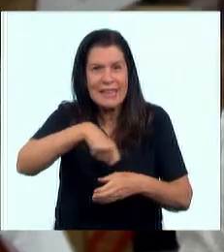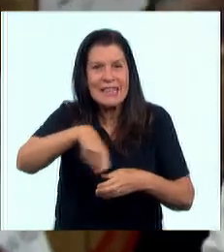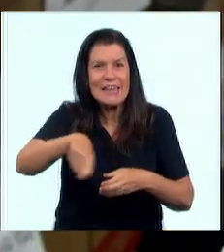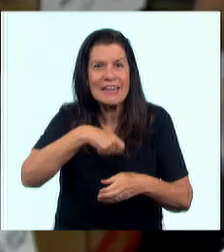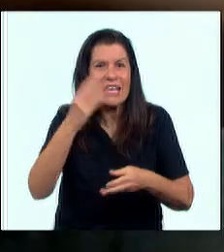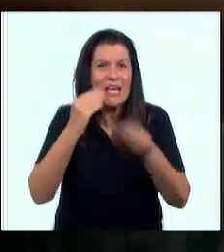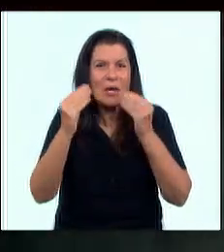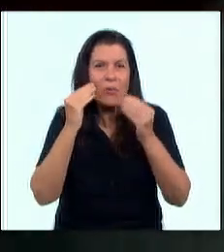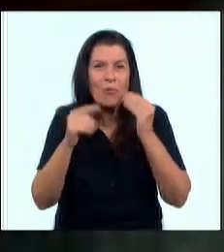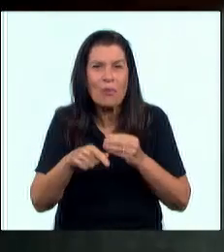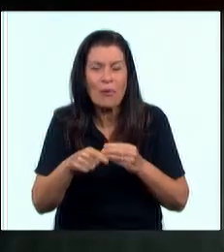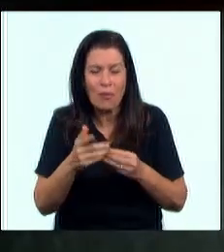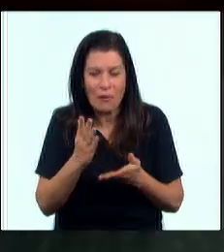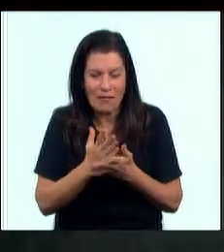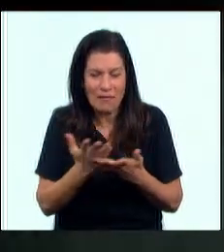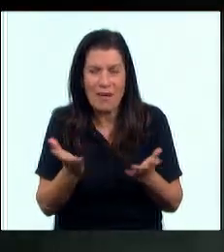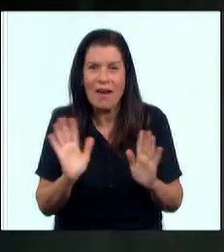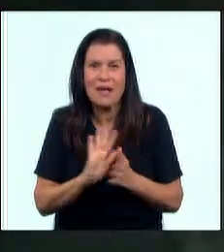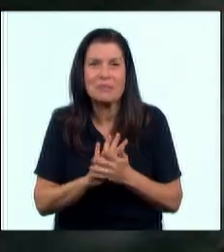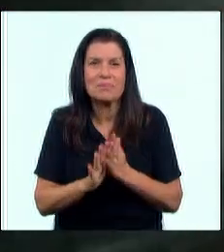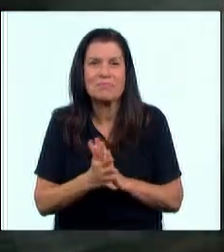יהיה בשימוש.